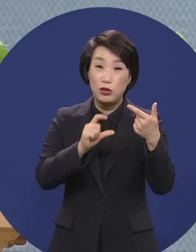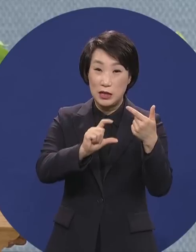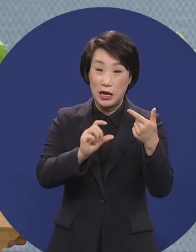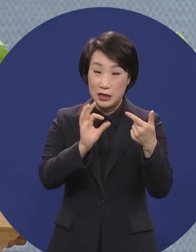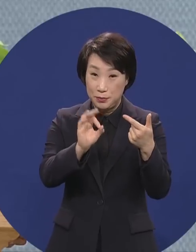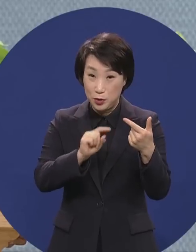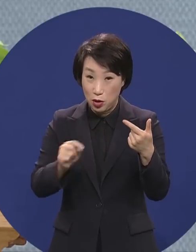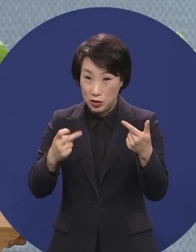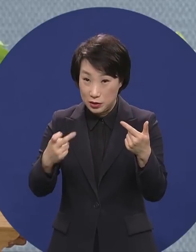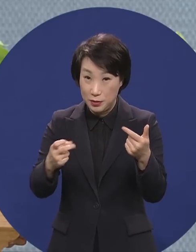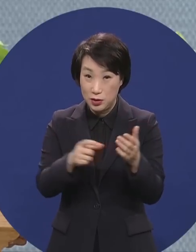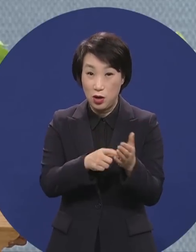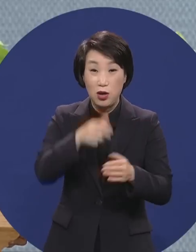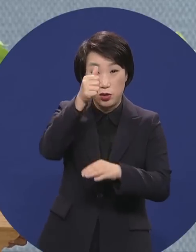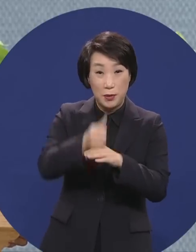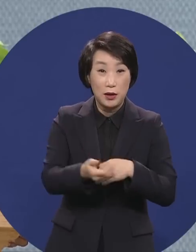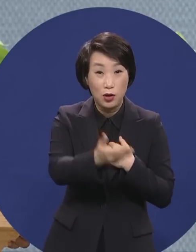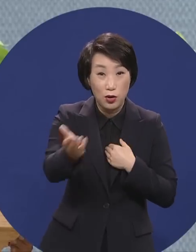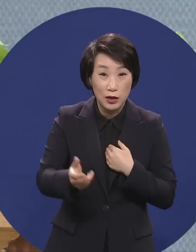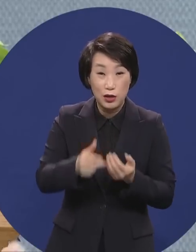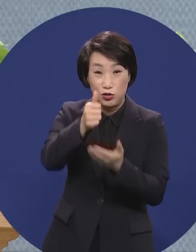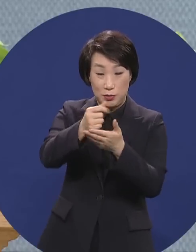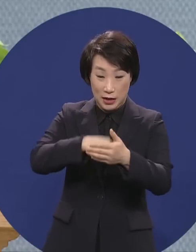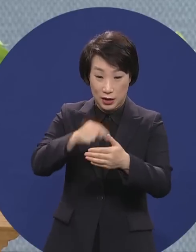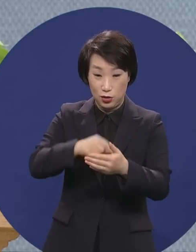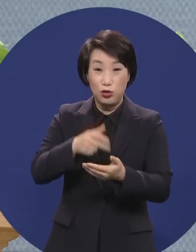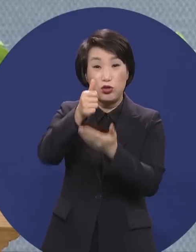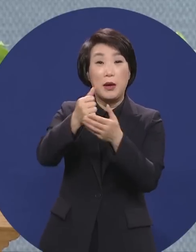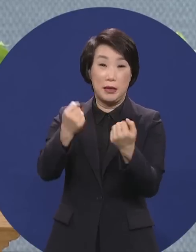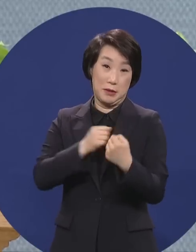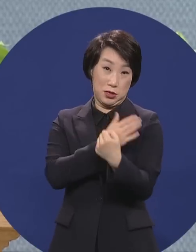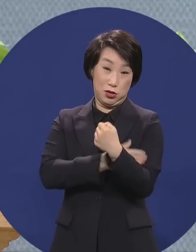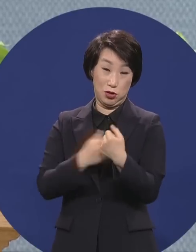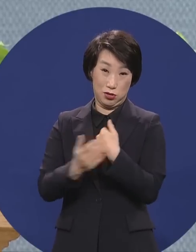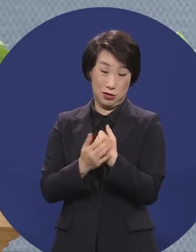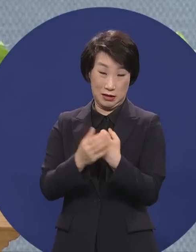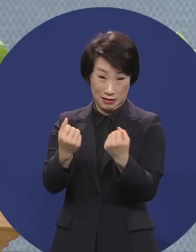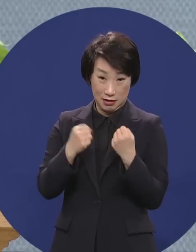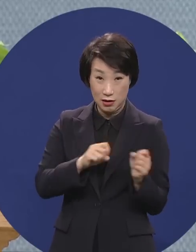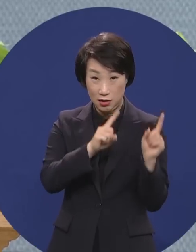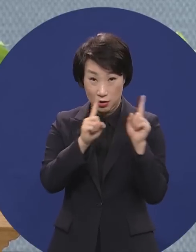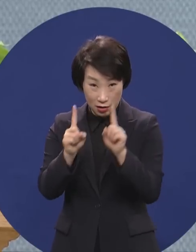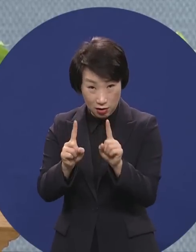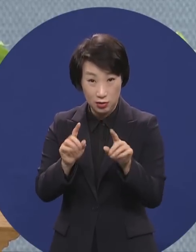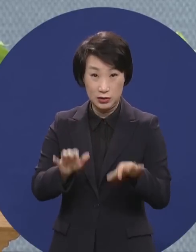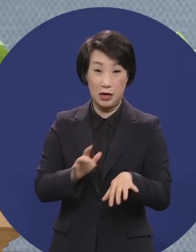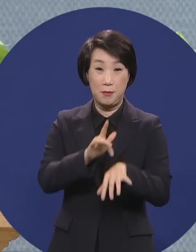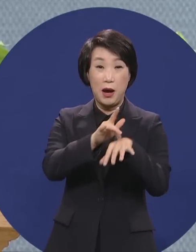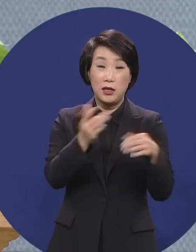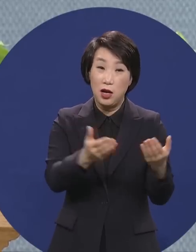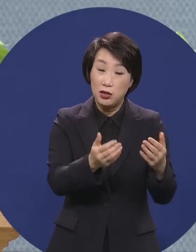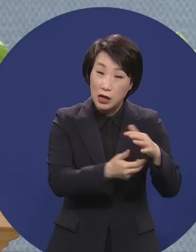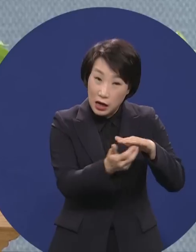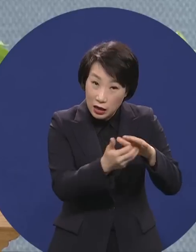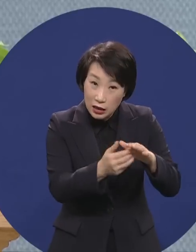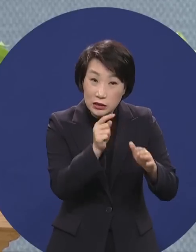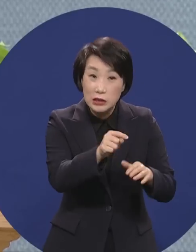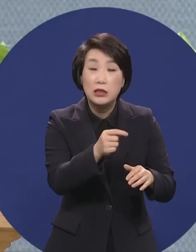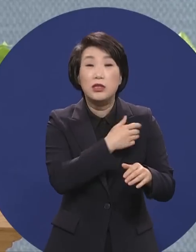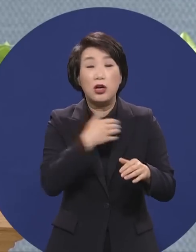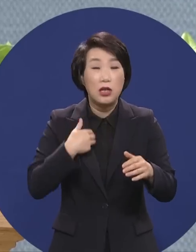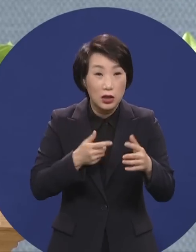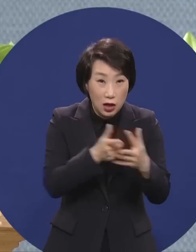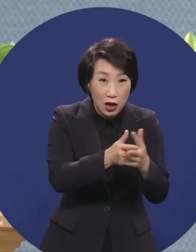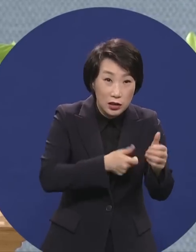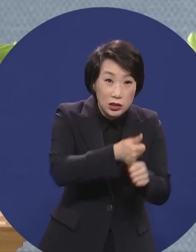10절로 12절에 정말로 너희가 주 안에서와 그의 힘의 능력으로 강건하여지고 마귀의 괴계를